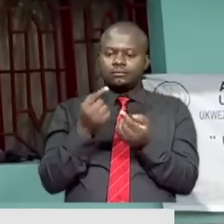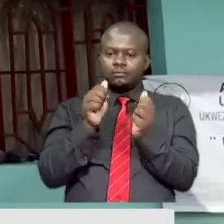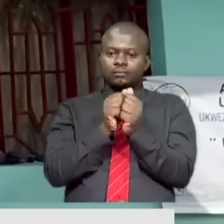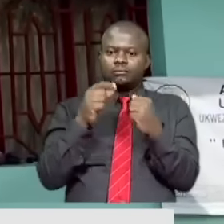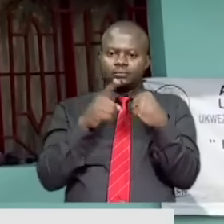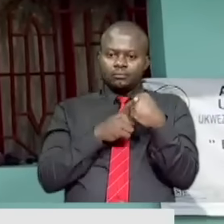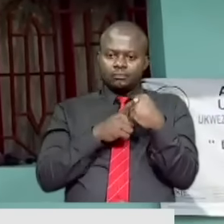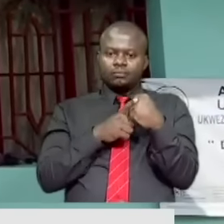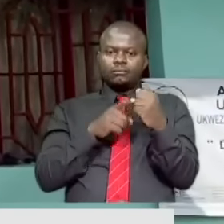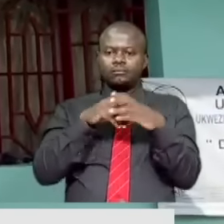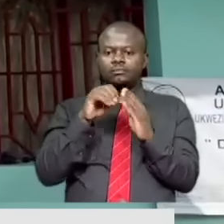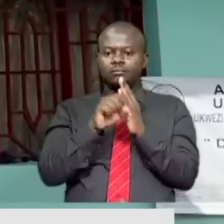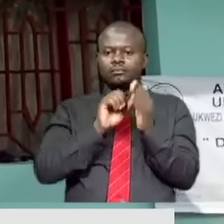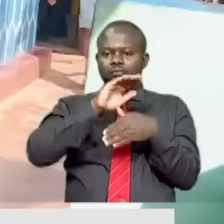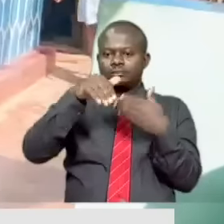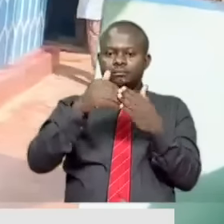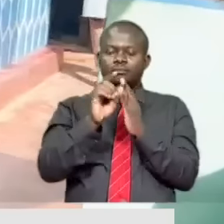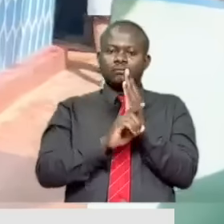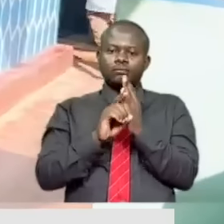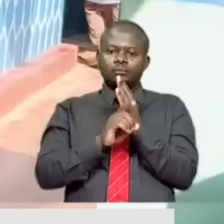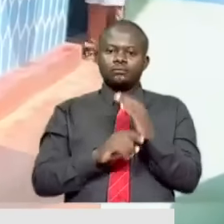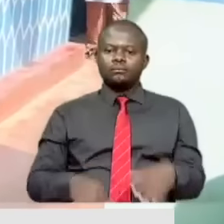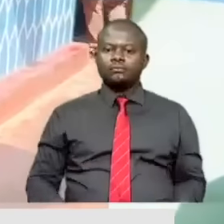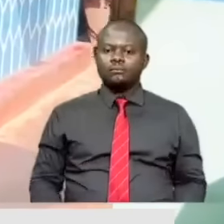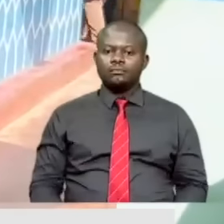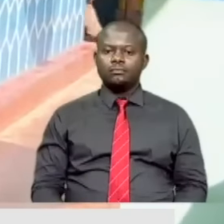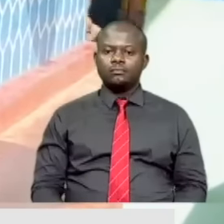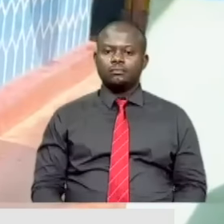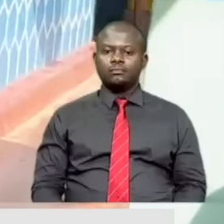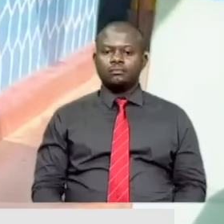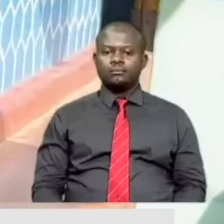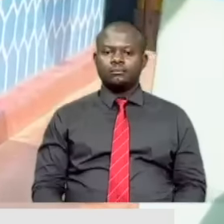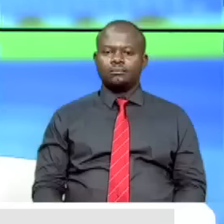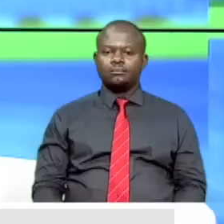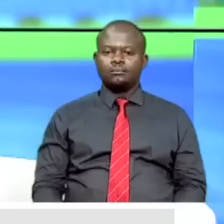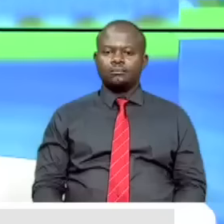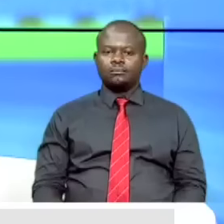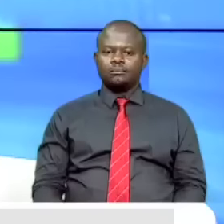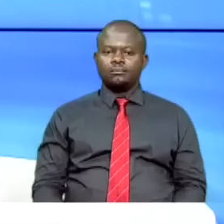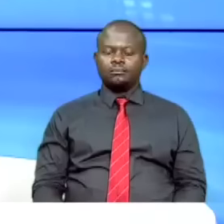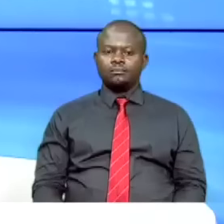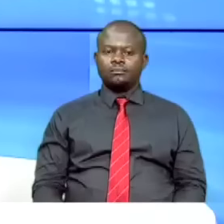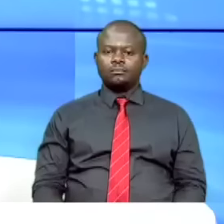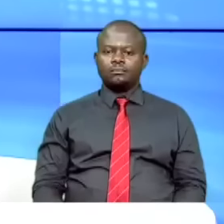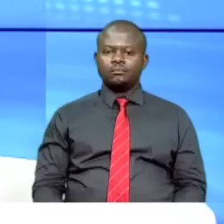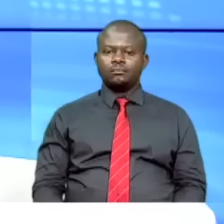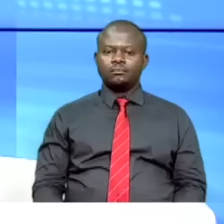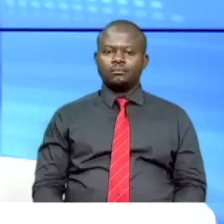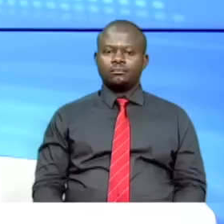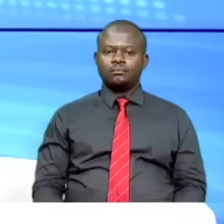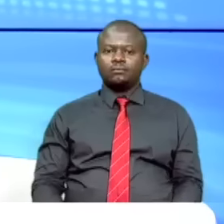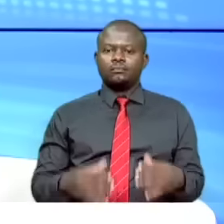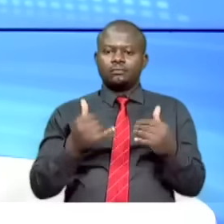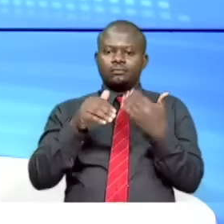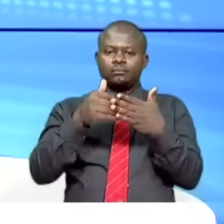16 biri mu mirenge yose y'aka karere. Mbarushimana Pio i Musanze. Urakoze cyane Mbarushimana Pio. Reka tubane na